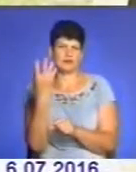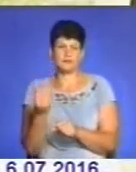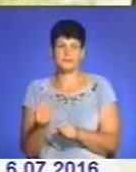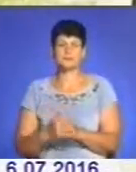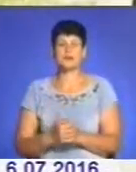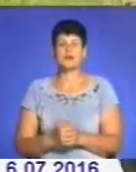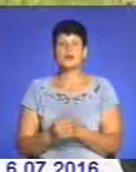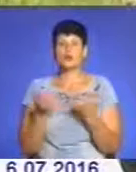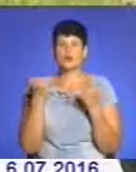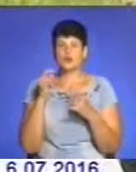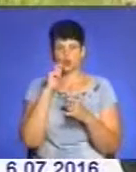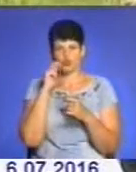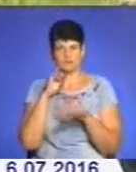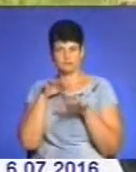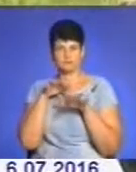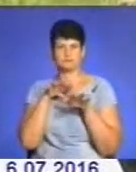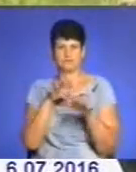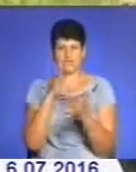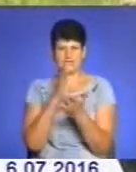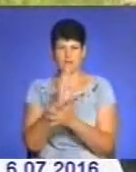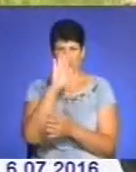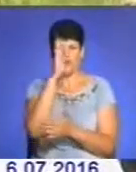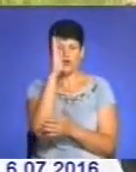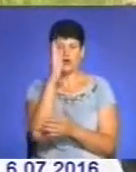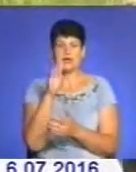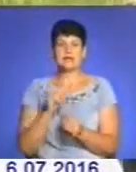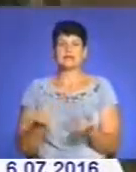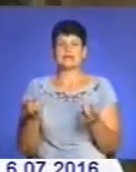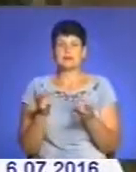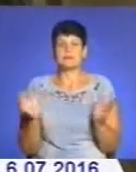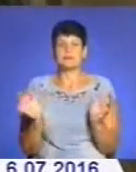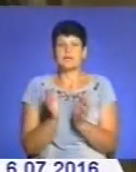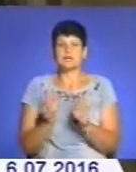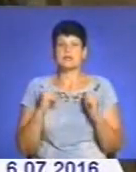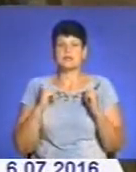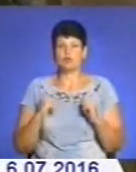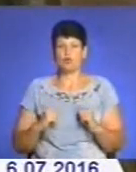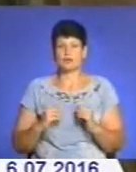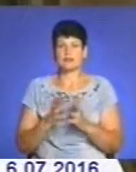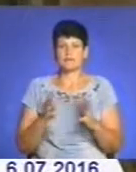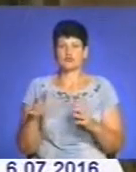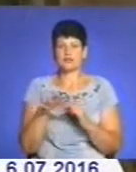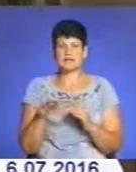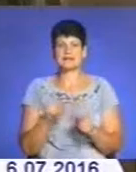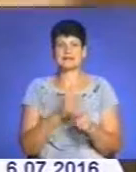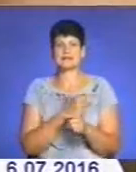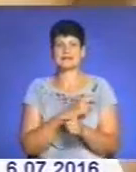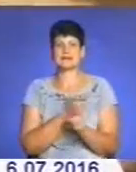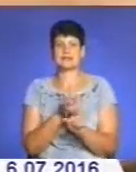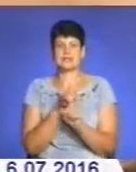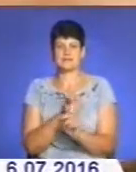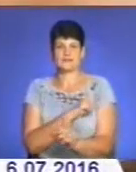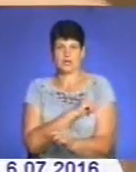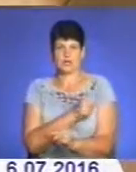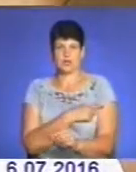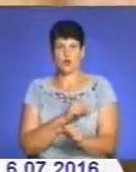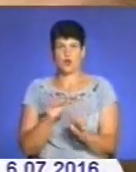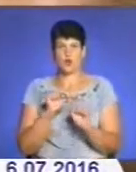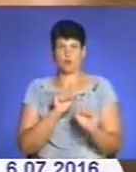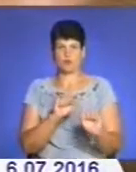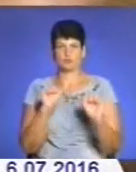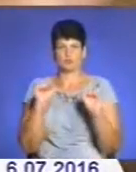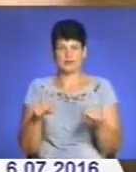ще зазнає наступу агресора. І збереження спокою на більшій її території залежить від сильної та обороноздатної армії.